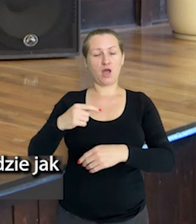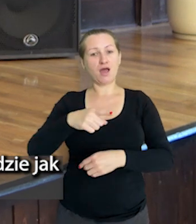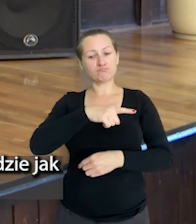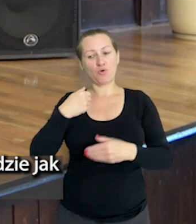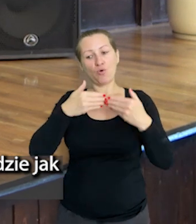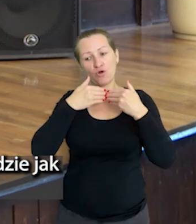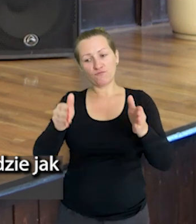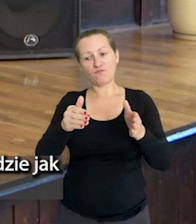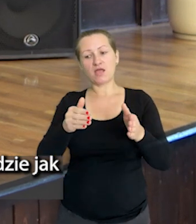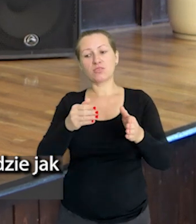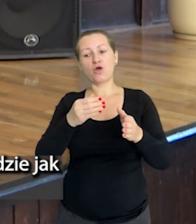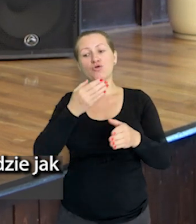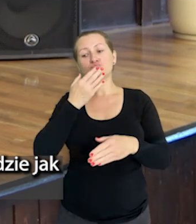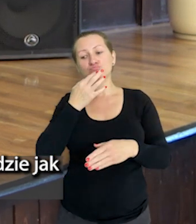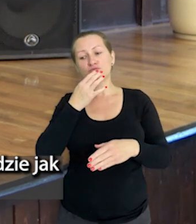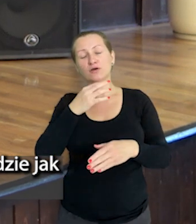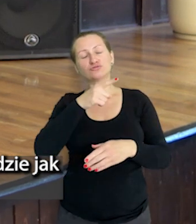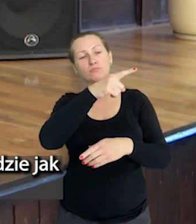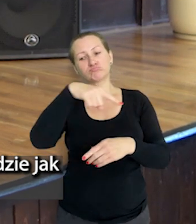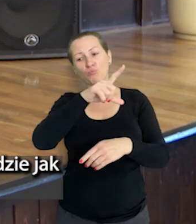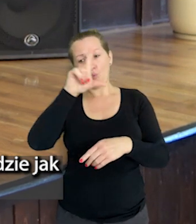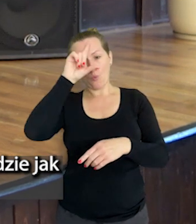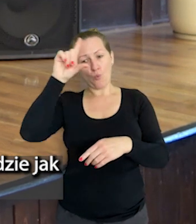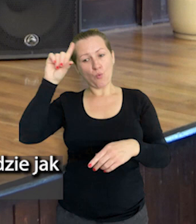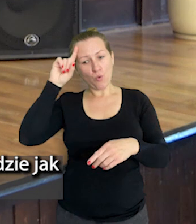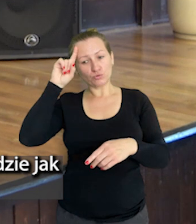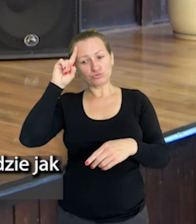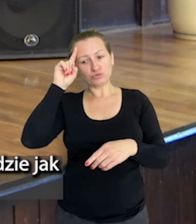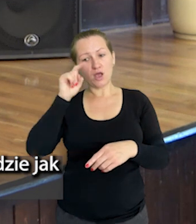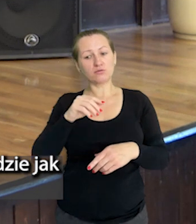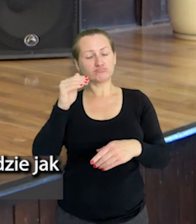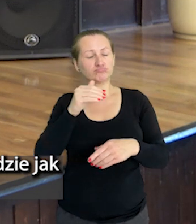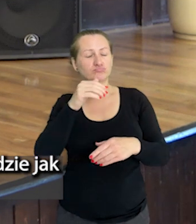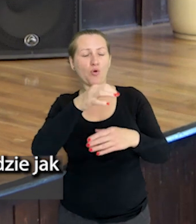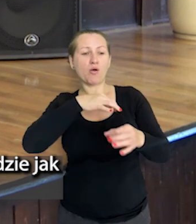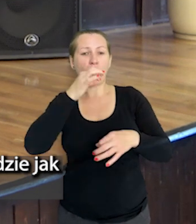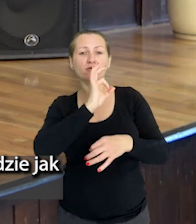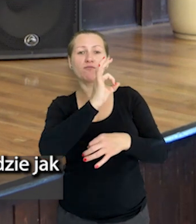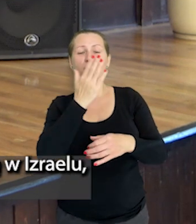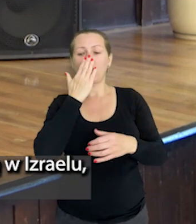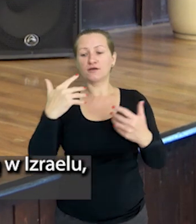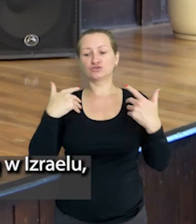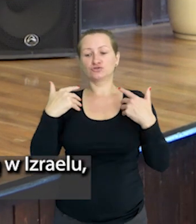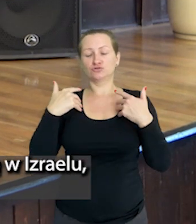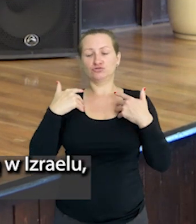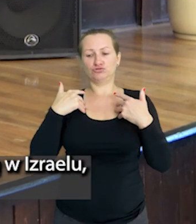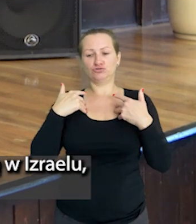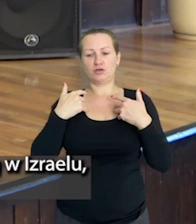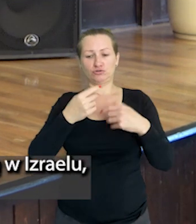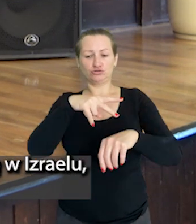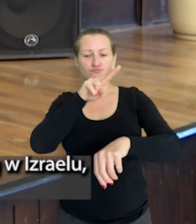tacy ludzie jak Meyraw mogą nieść nie tylko świadectwo życia swojego dziadka, pisarza, ale też